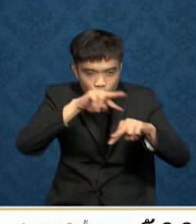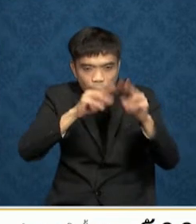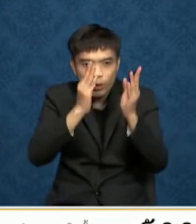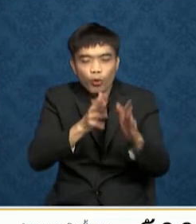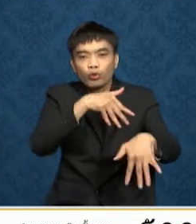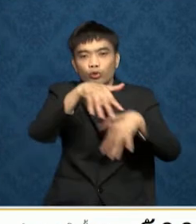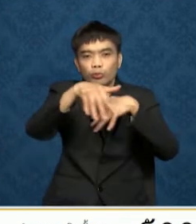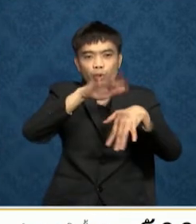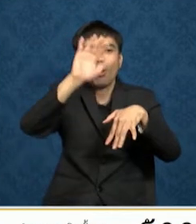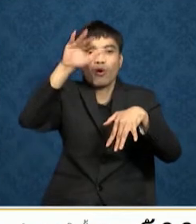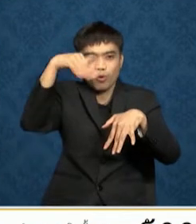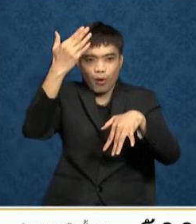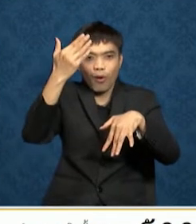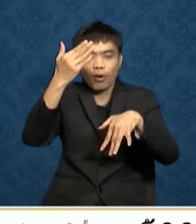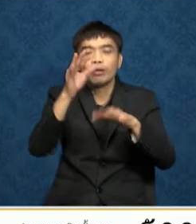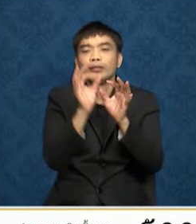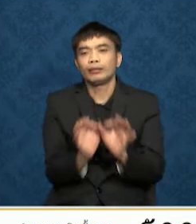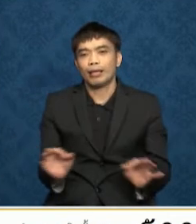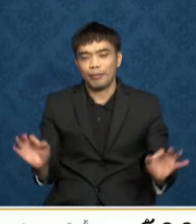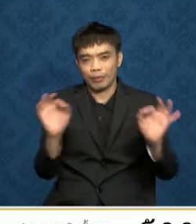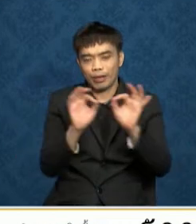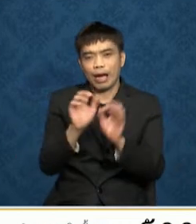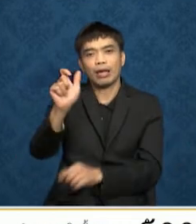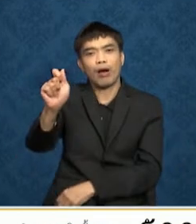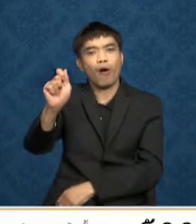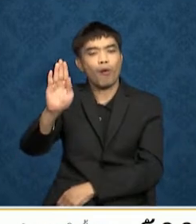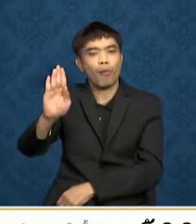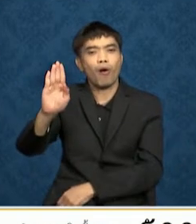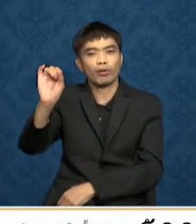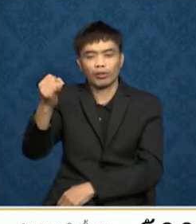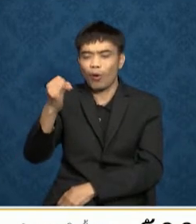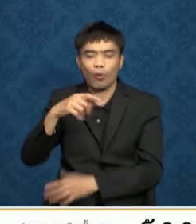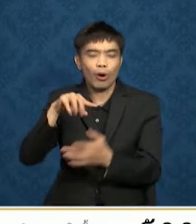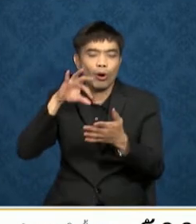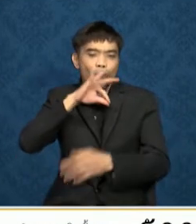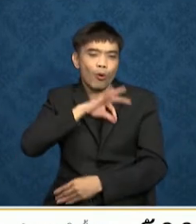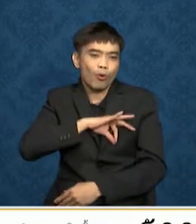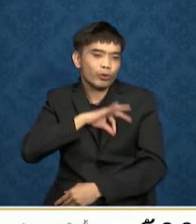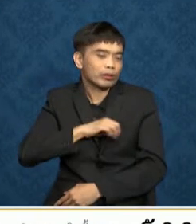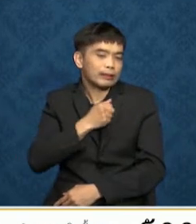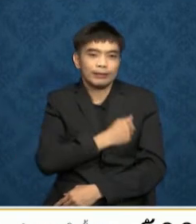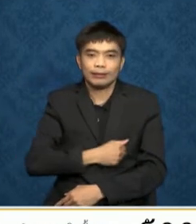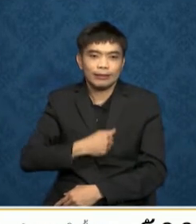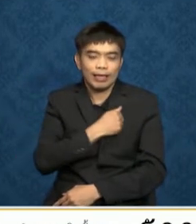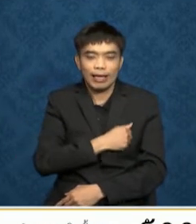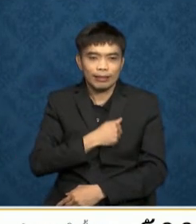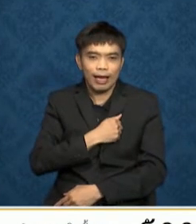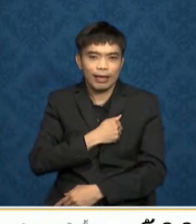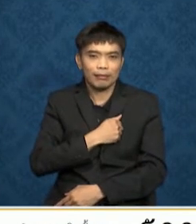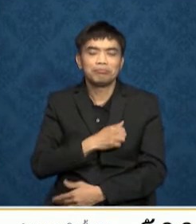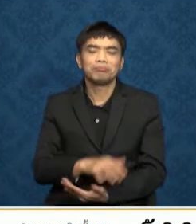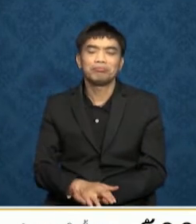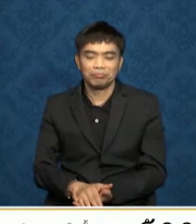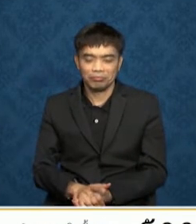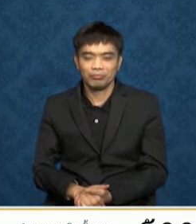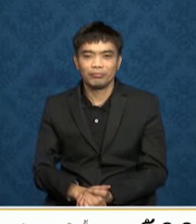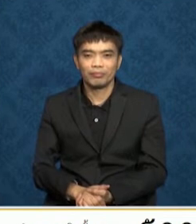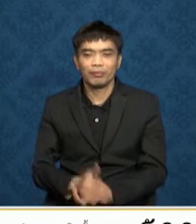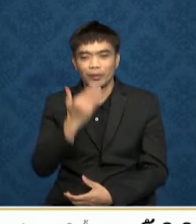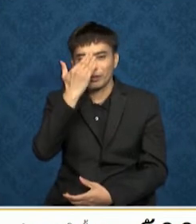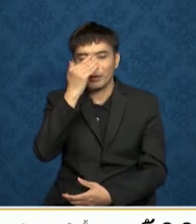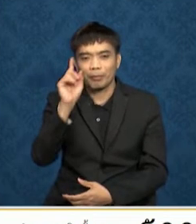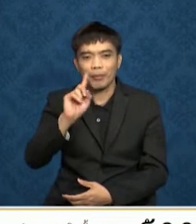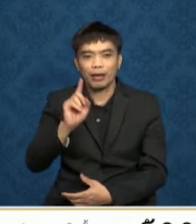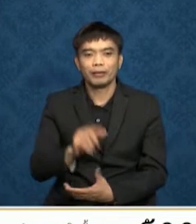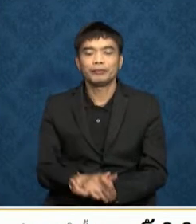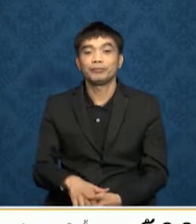นี่เป็นสิ่งที่องค์การบริหารส่วนจังหวัดช้ำใจมากที่สุดในการรับโอนรพสตมาครับช้ำใจเรื่องที่ 2